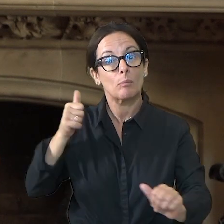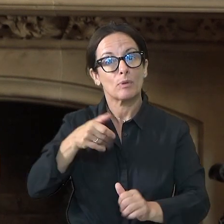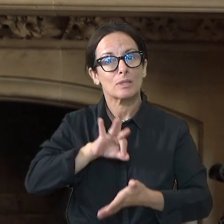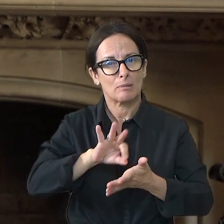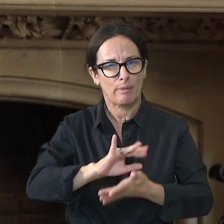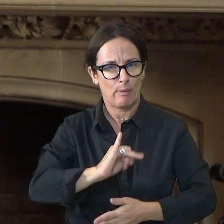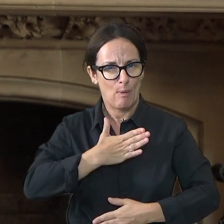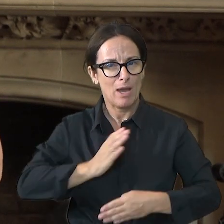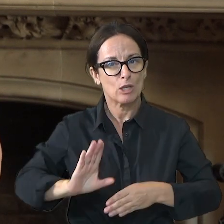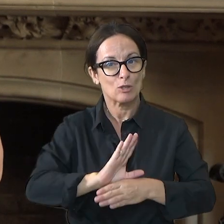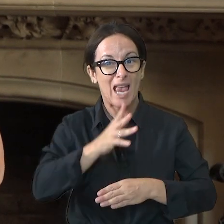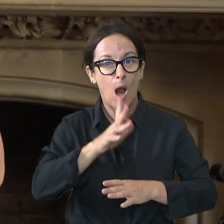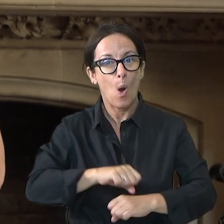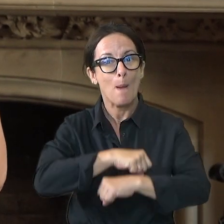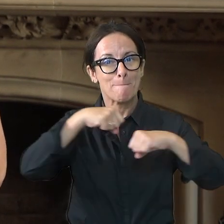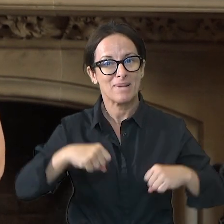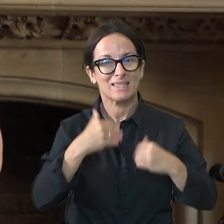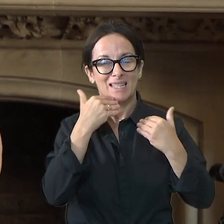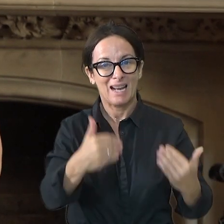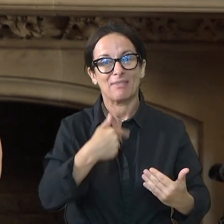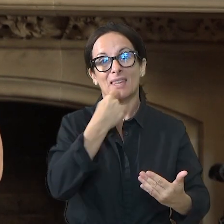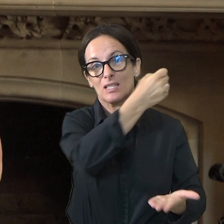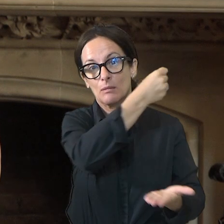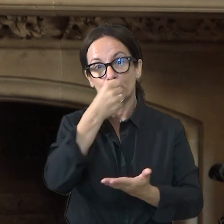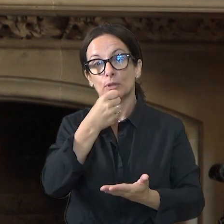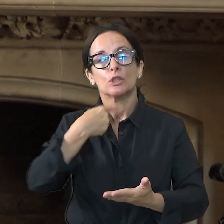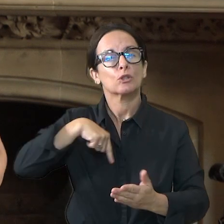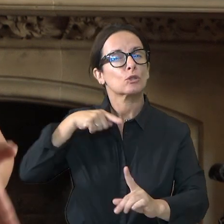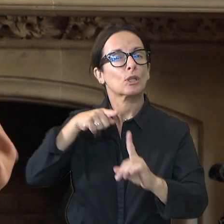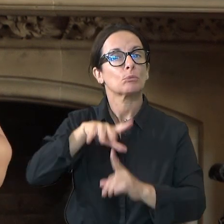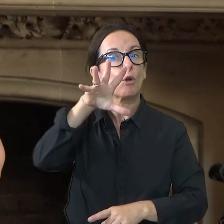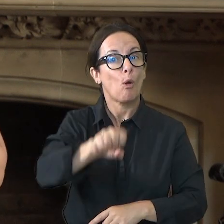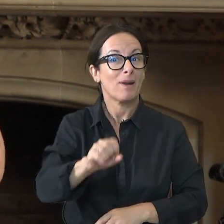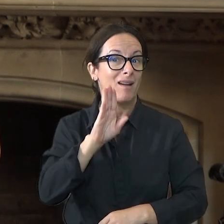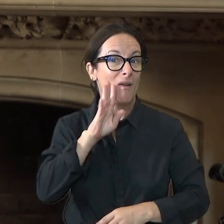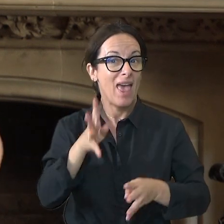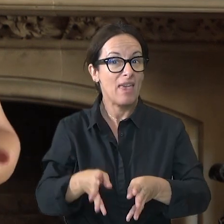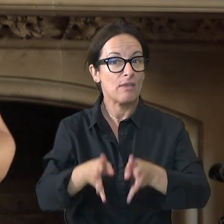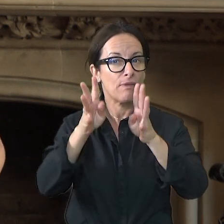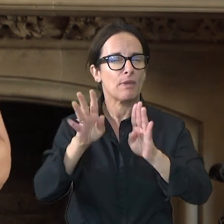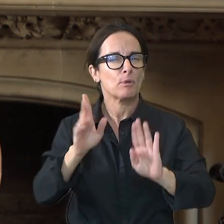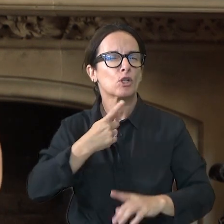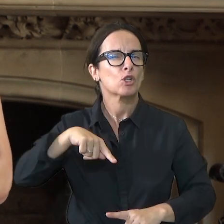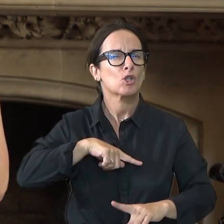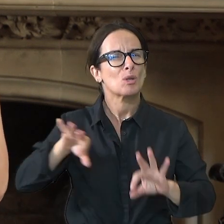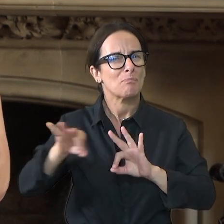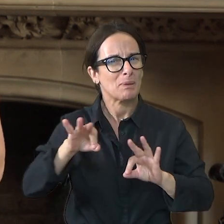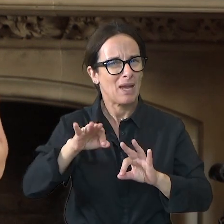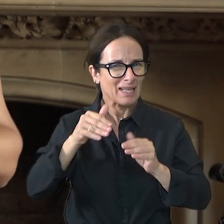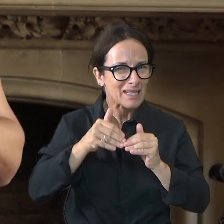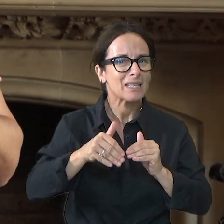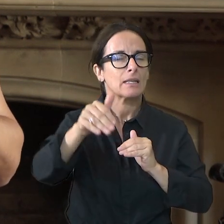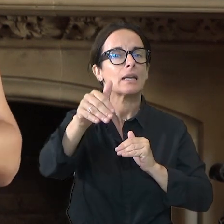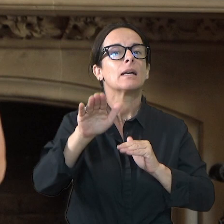prestan des del Consell Insular. La nostra obligació és adquirir aquest edifici, però nosaltres anirem més enllà, o sigui, que diu també que la voluntat que